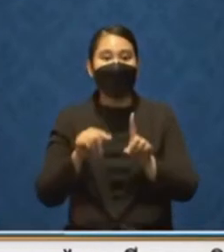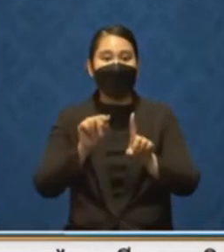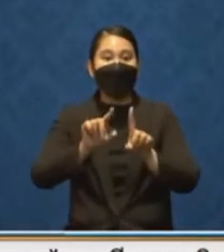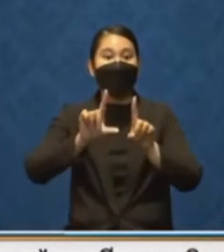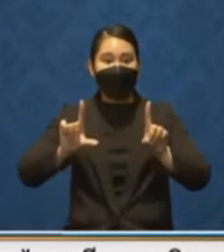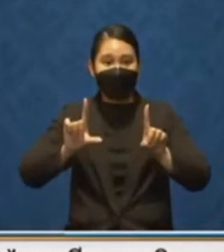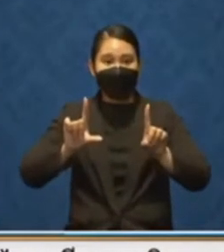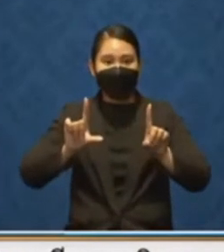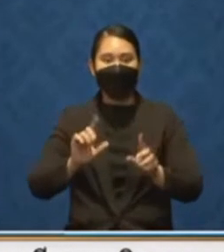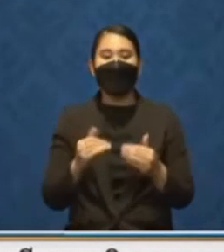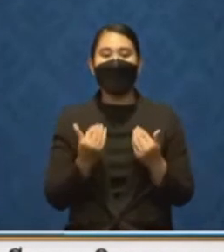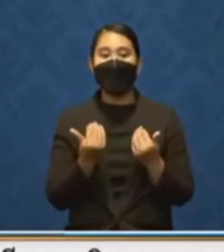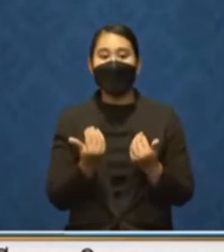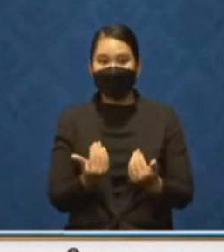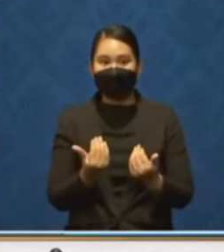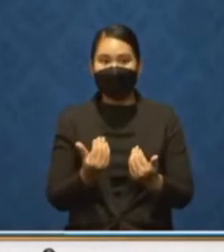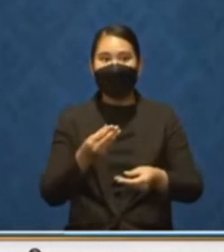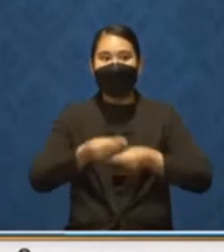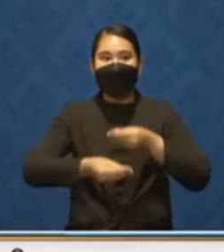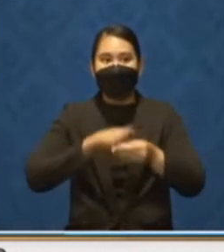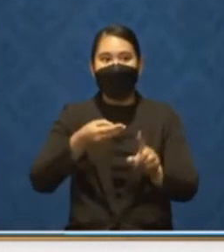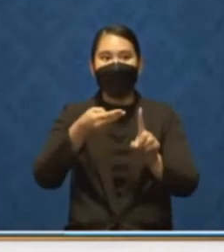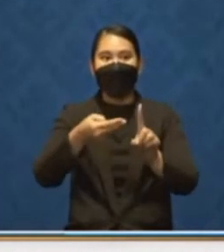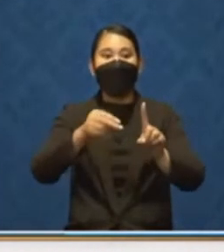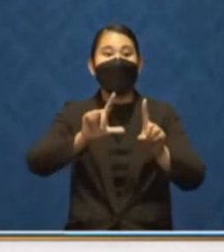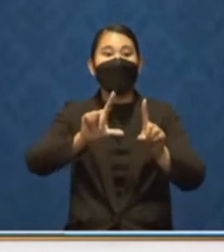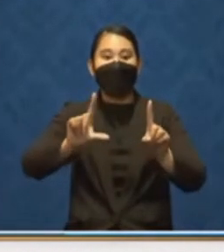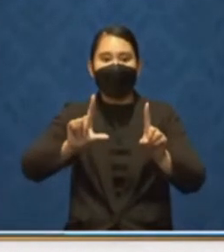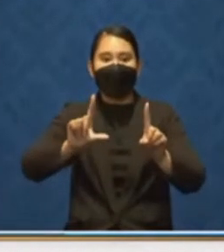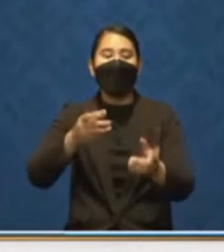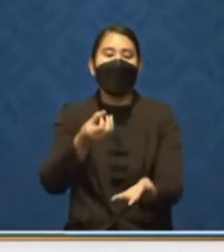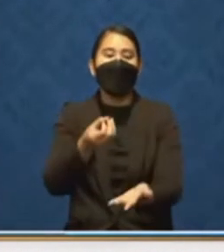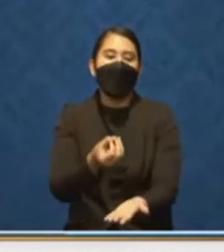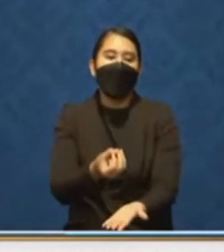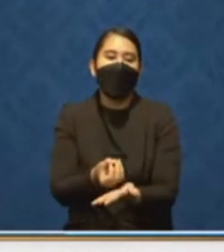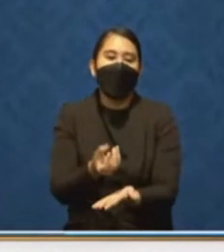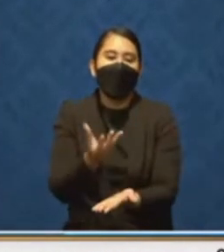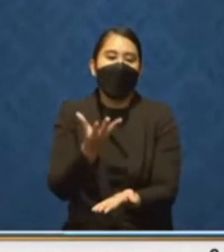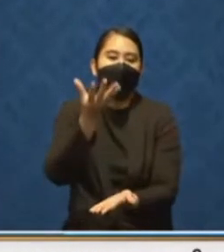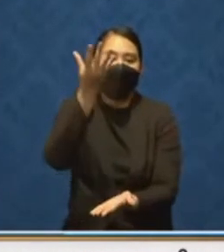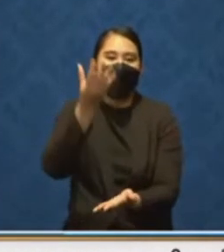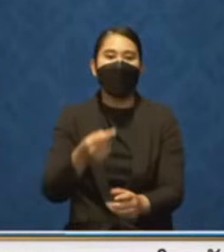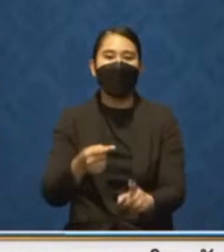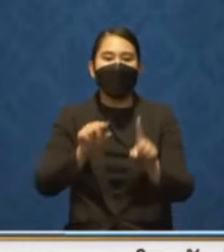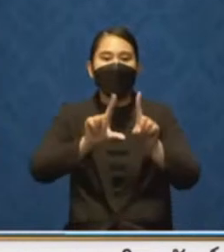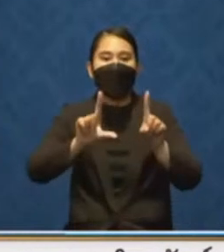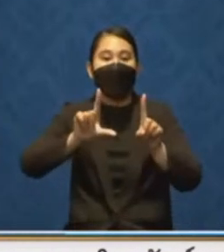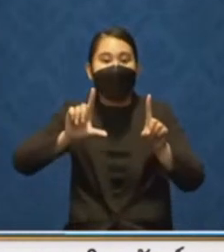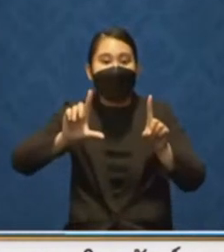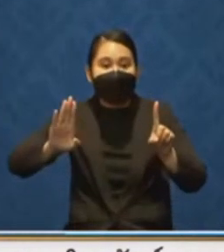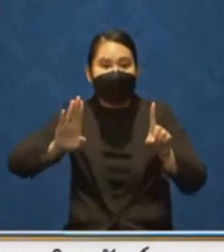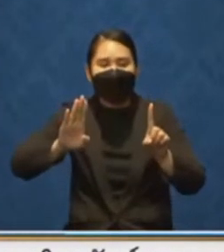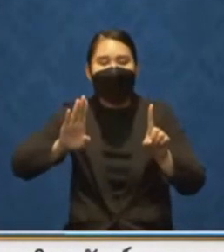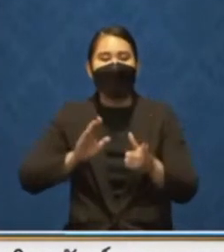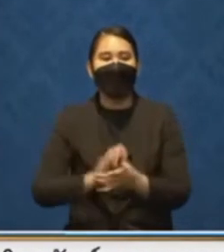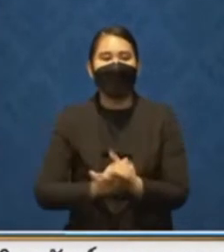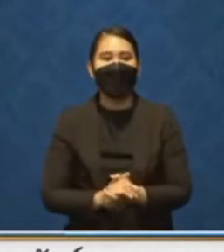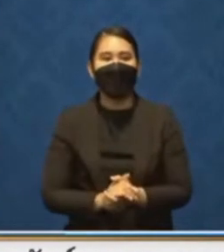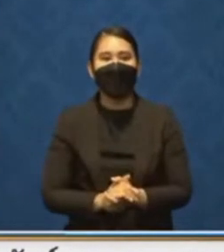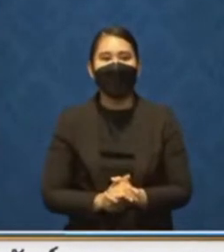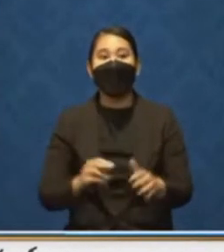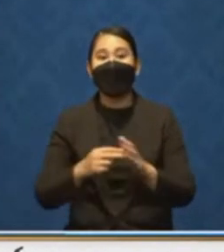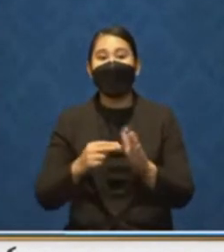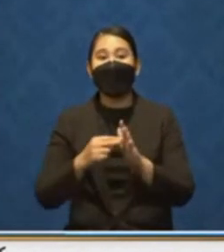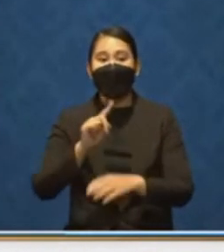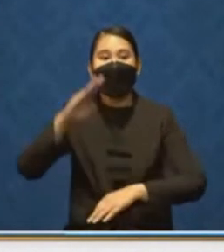มียอดขายกว่าหมื่นล้านเข้าตลาดทรัพย์รวยอู้ฟู่เป็นหมื่นล้านถ้าไม่ใช่ยุคมีเผด็จการยึดอำนาจ